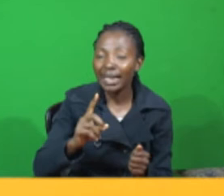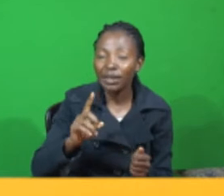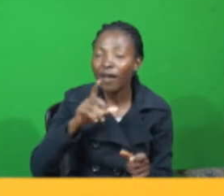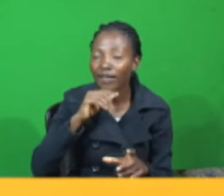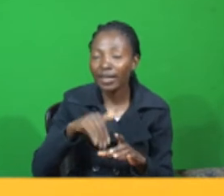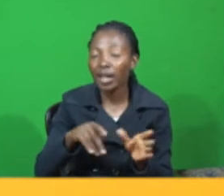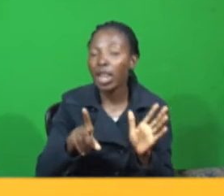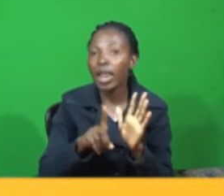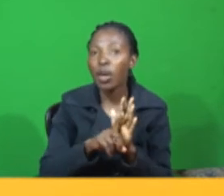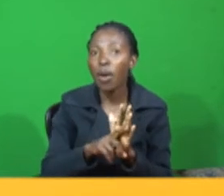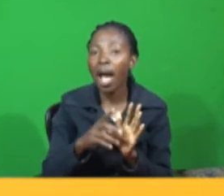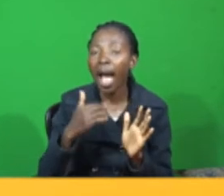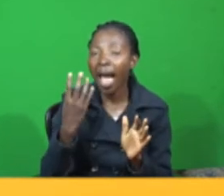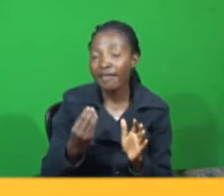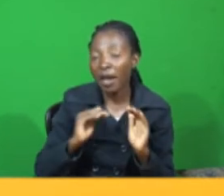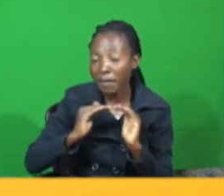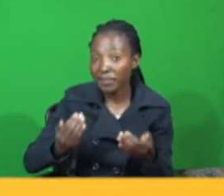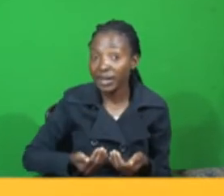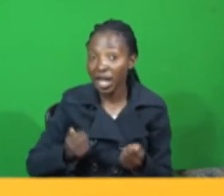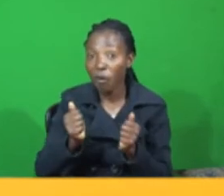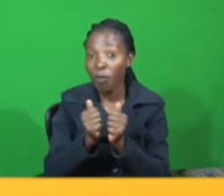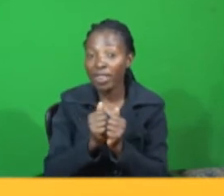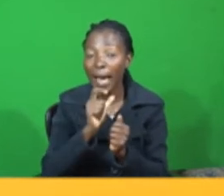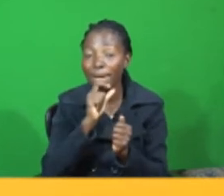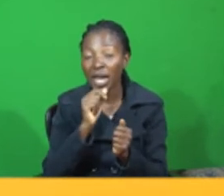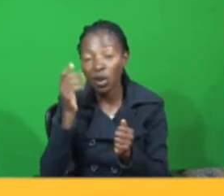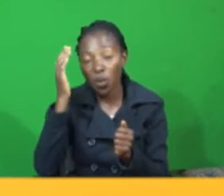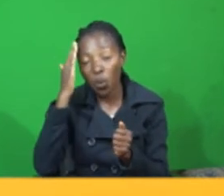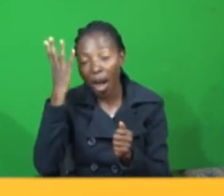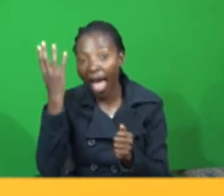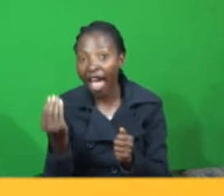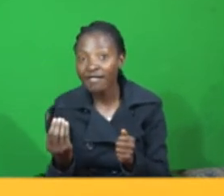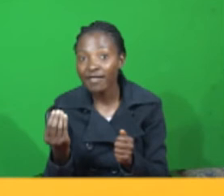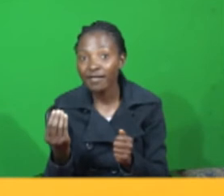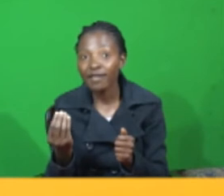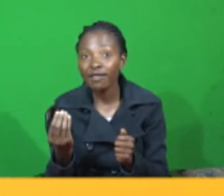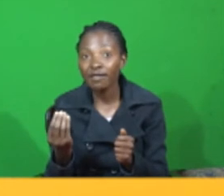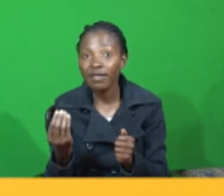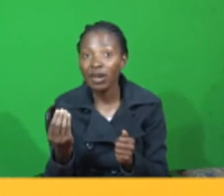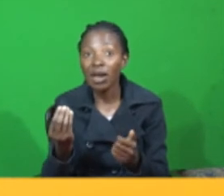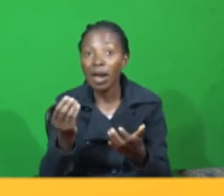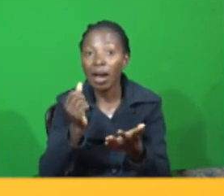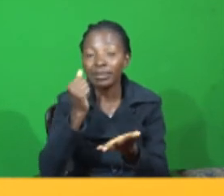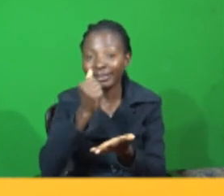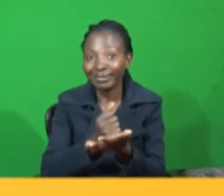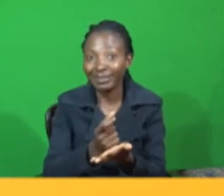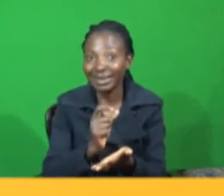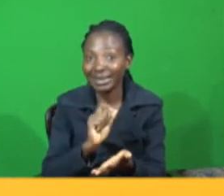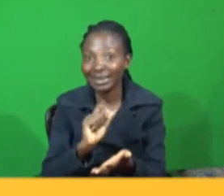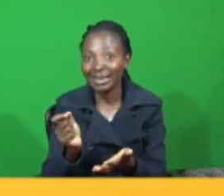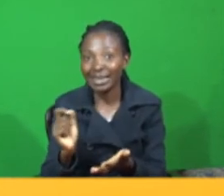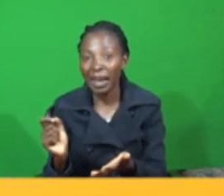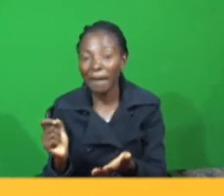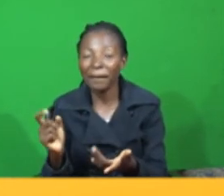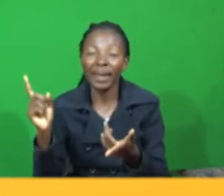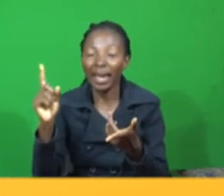wake achiti ndine mimba nemurume une nhumbidzi. Akati docherechikedzai kuti izvi ndezvani